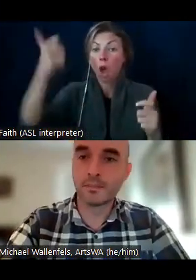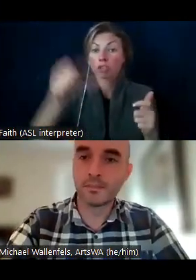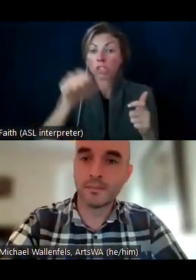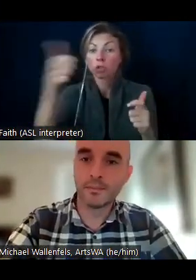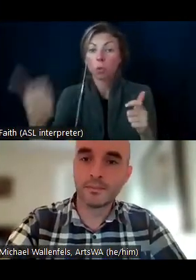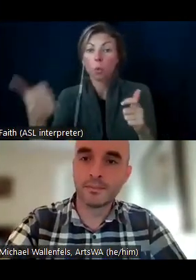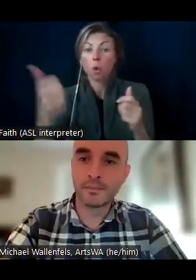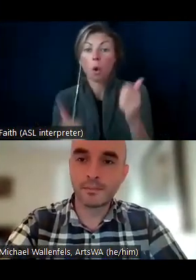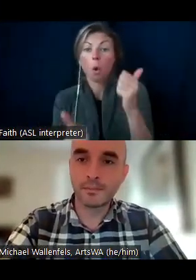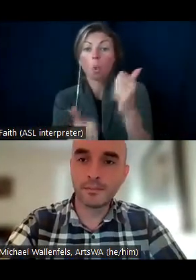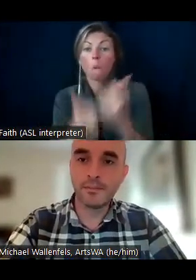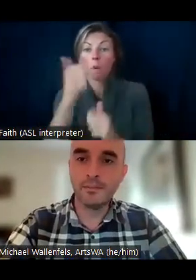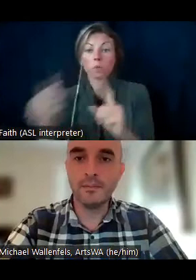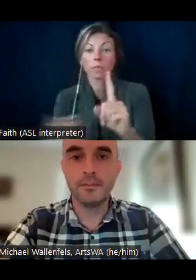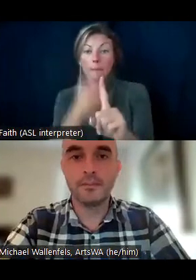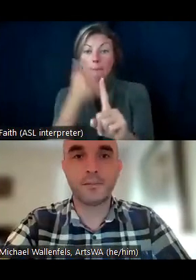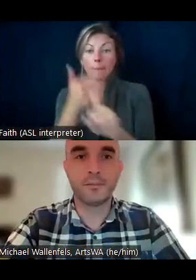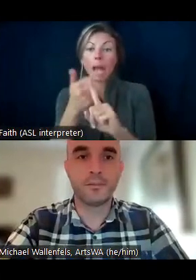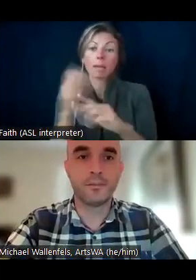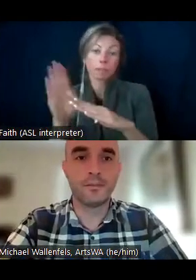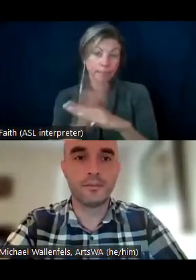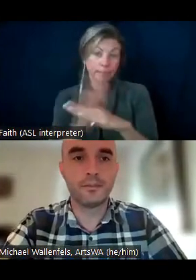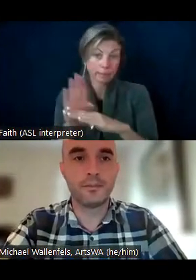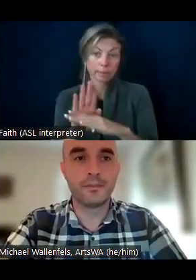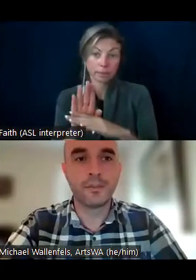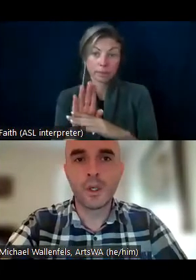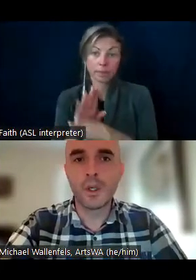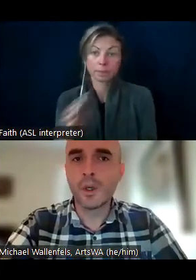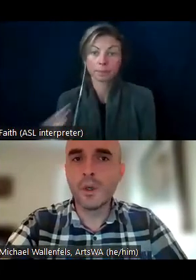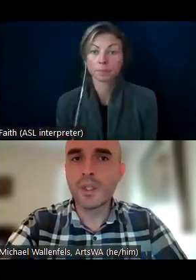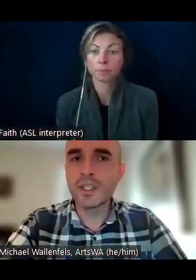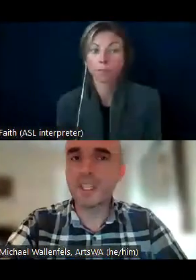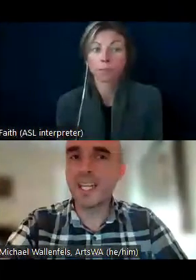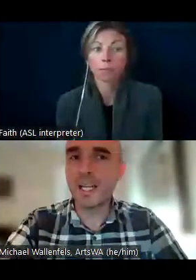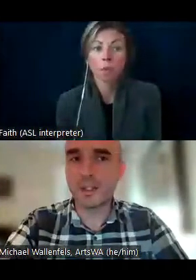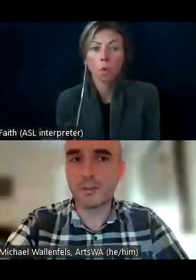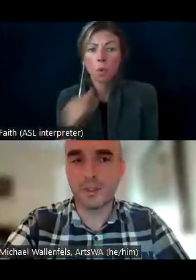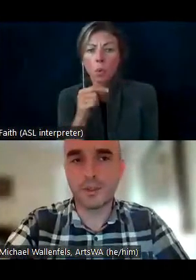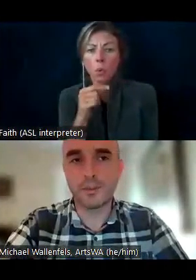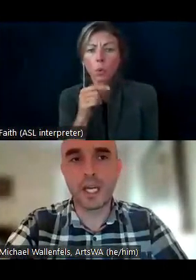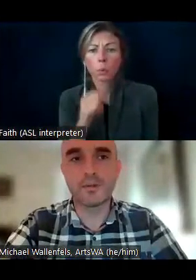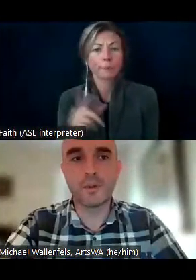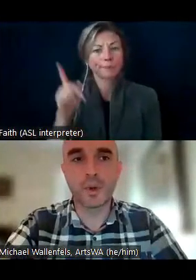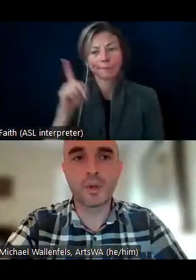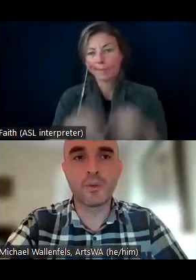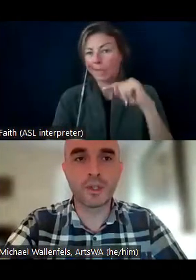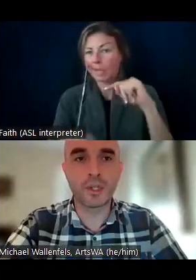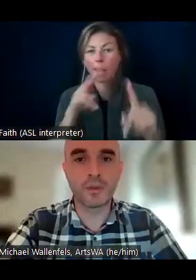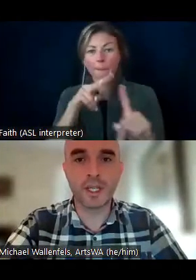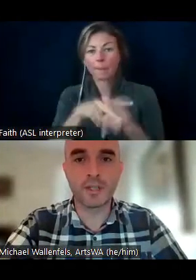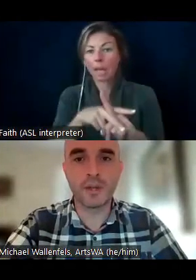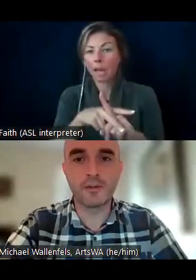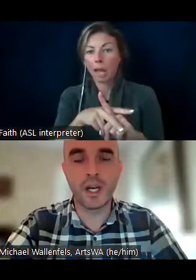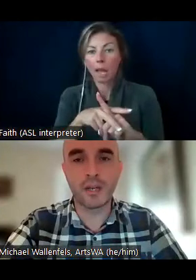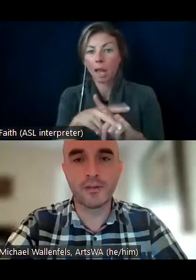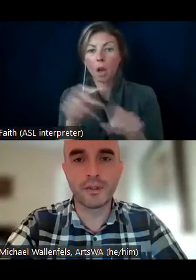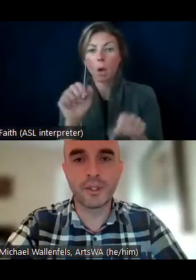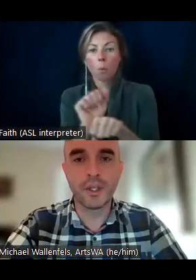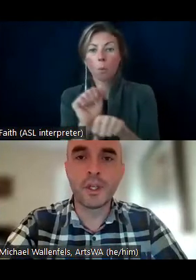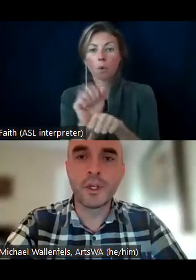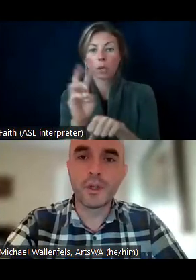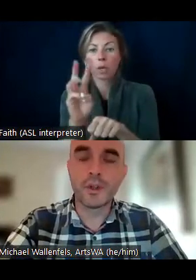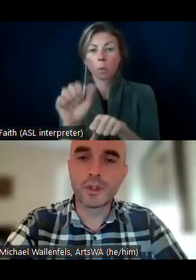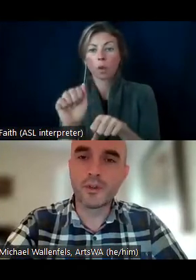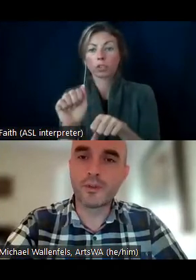그다음에 만약에 그다음에 제일 큰 비즈니스 아니면 제일 많은 영향을 받은 비즈니스에 이거 워킹 그다음에 이제